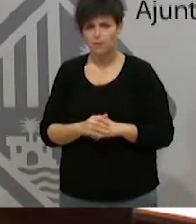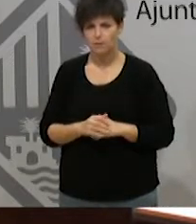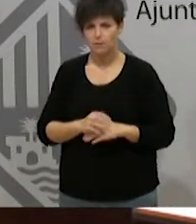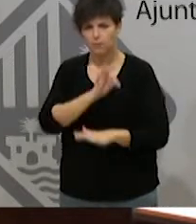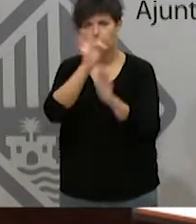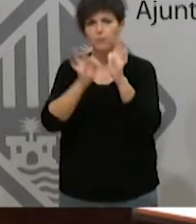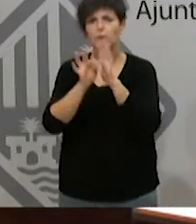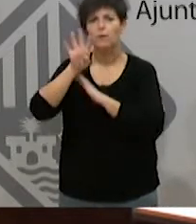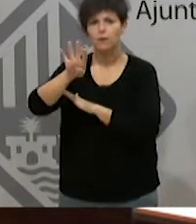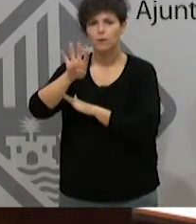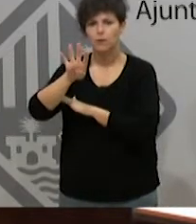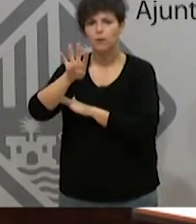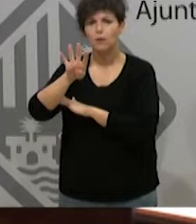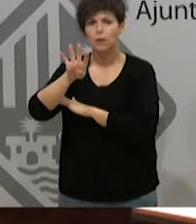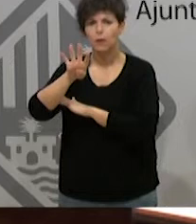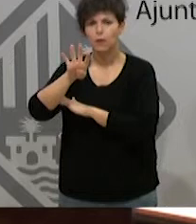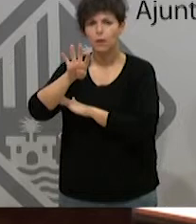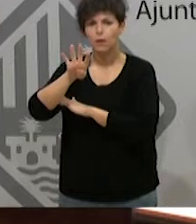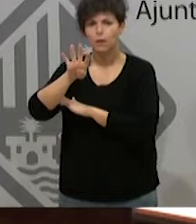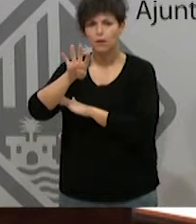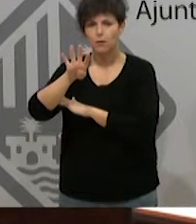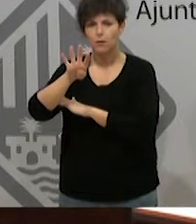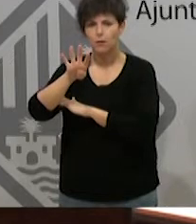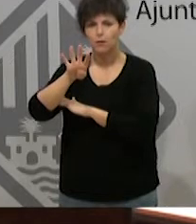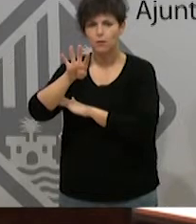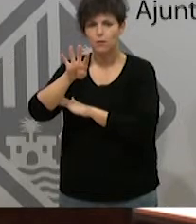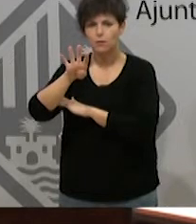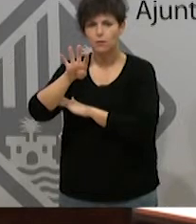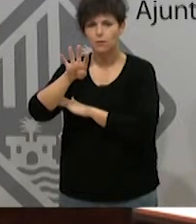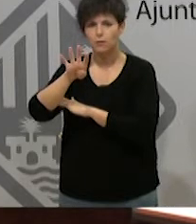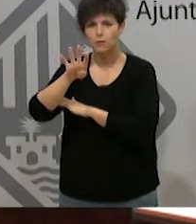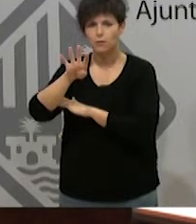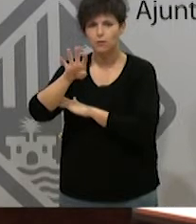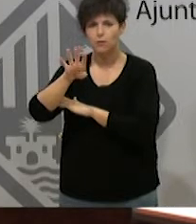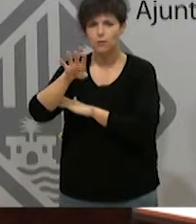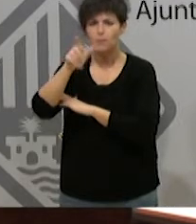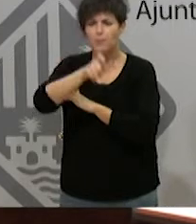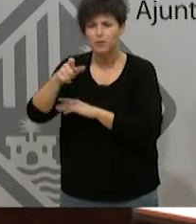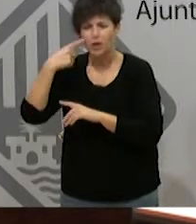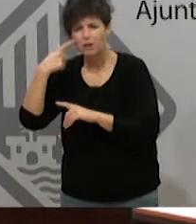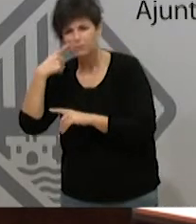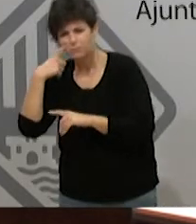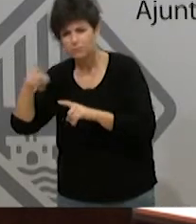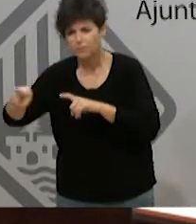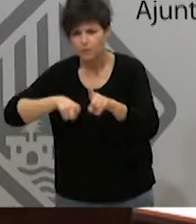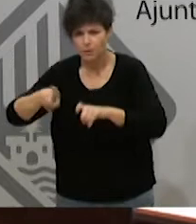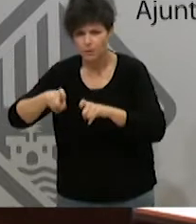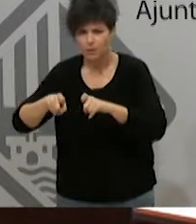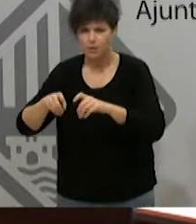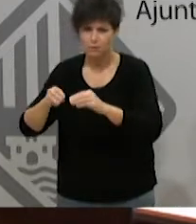Donar compte de l'informe, bueno, assabentat. Designació d'interventors, provant per